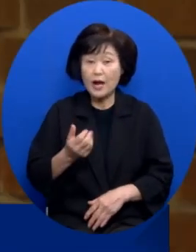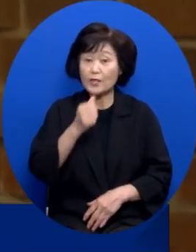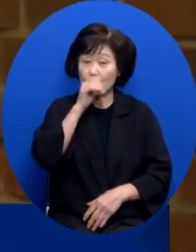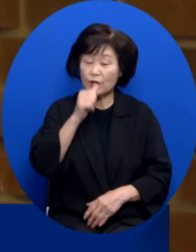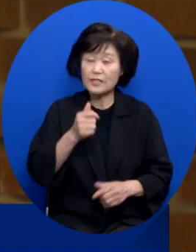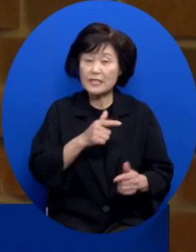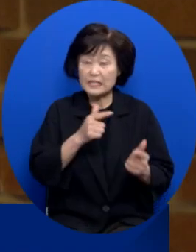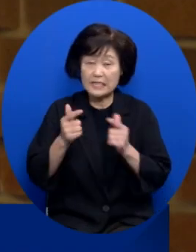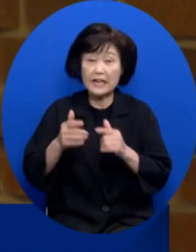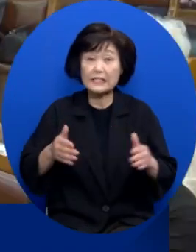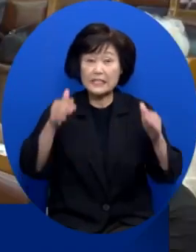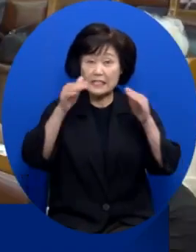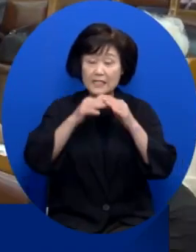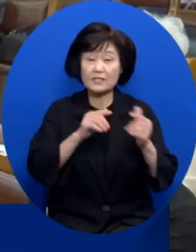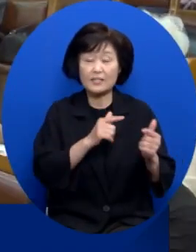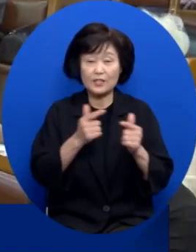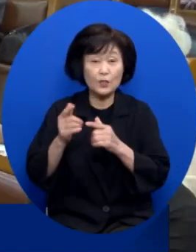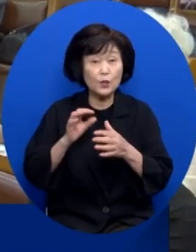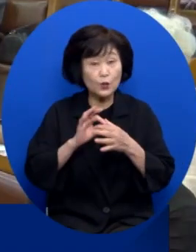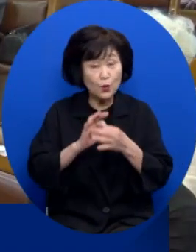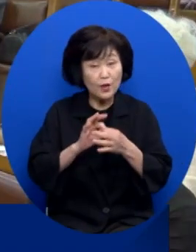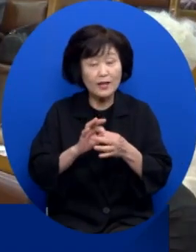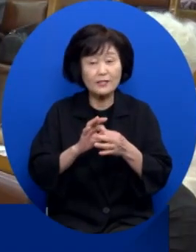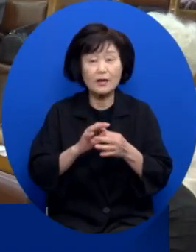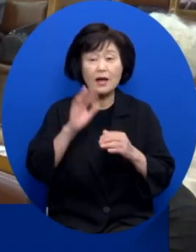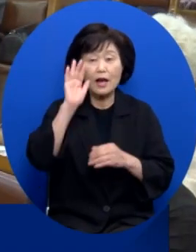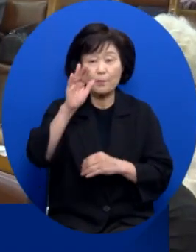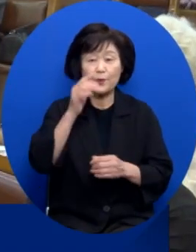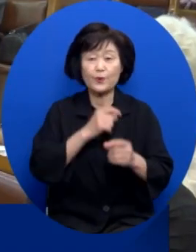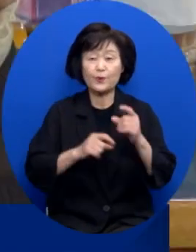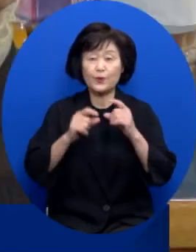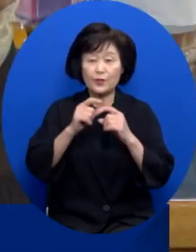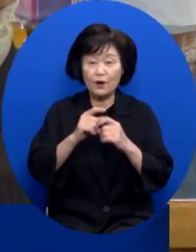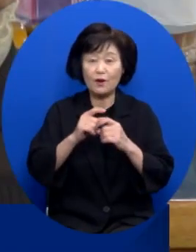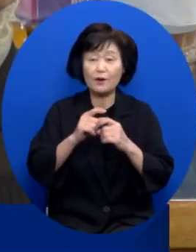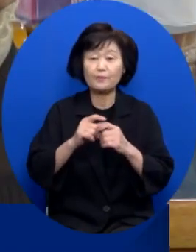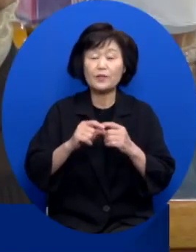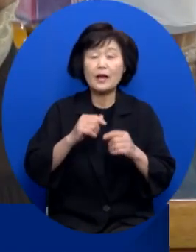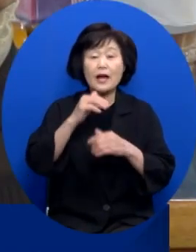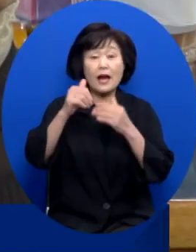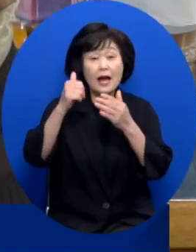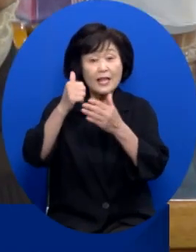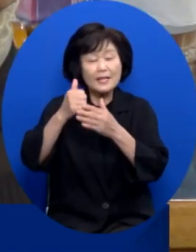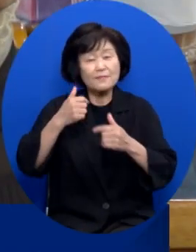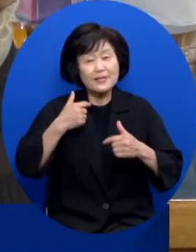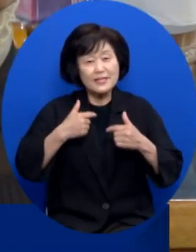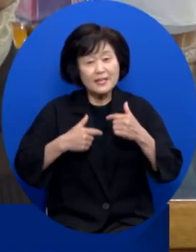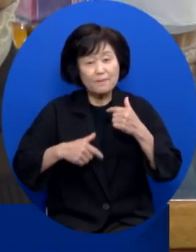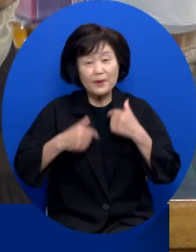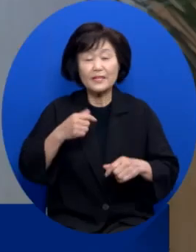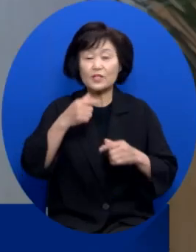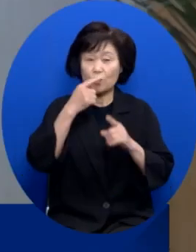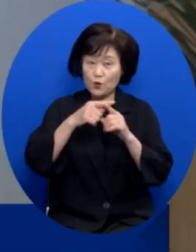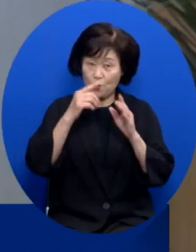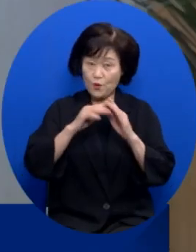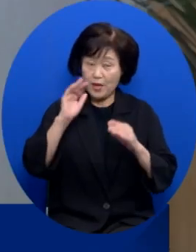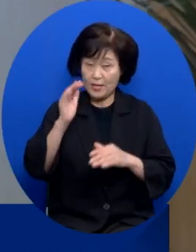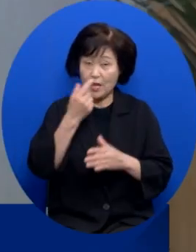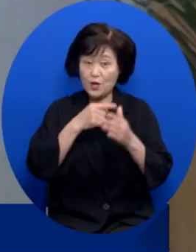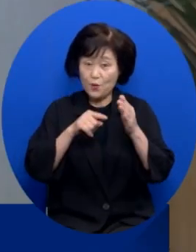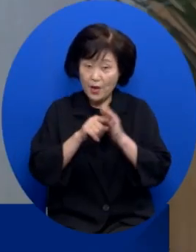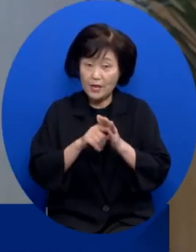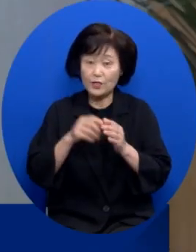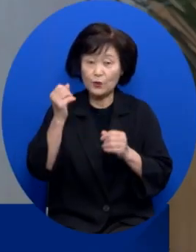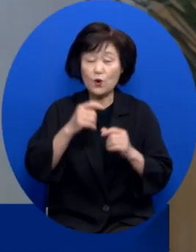이런 시설들, 그런 모든 자원들을 통해서 앞으로 더좀 하나님께서 기뻐하시는 그 교회 될수 있도록,